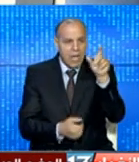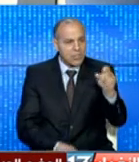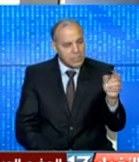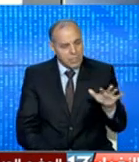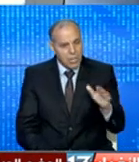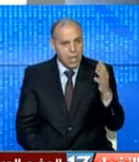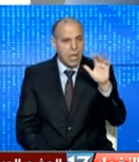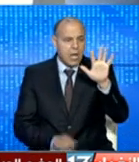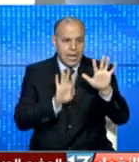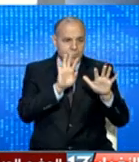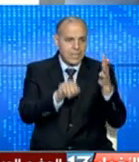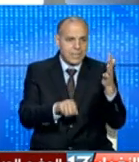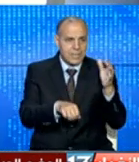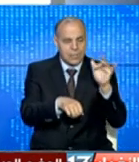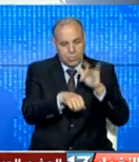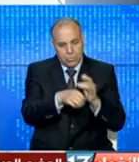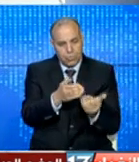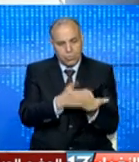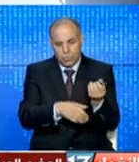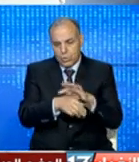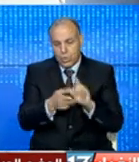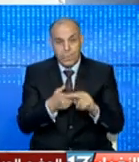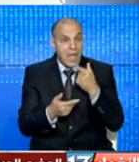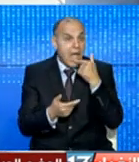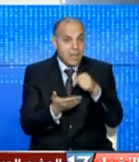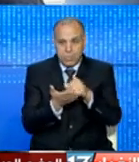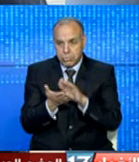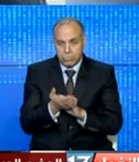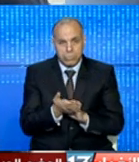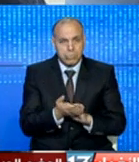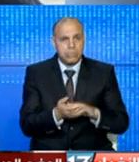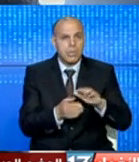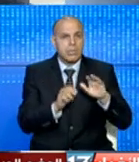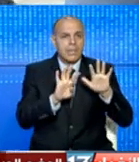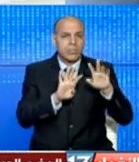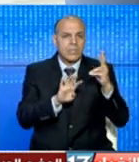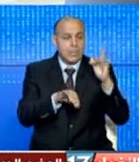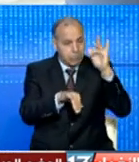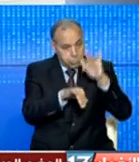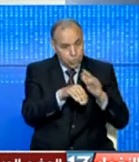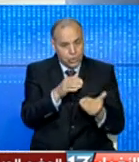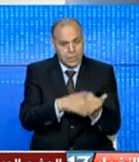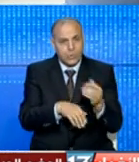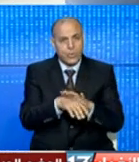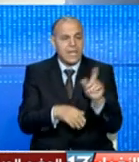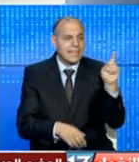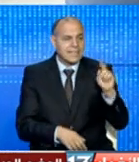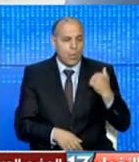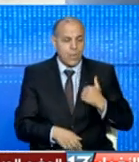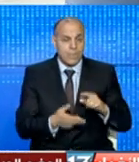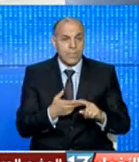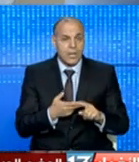وخمسه وتسعين اصابه جديده في حين تم تسجيل اثنين وتسعين اصابه جديده بزغوان